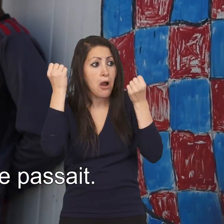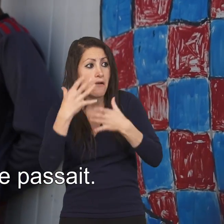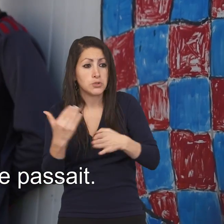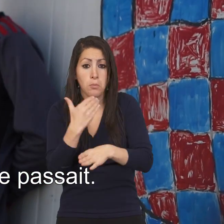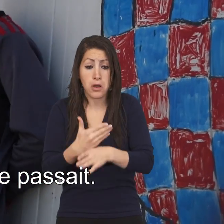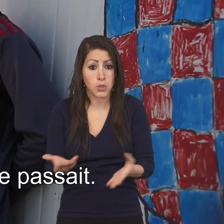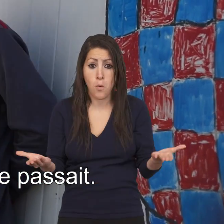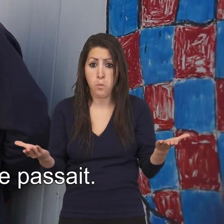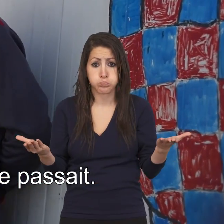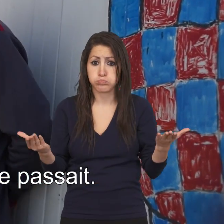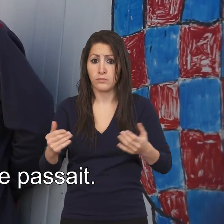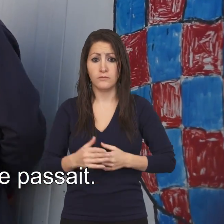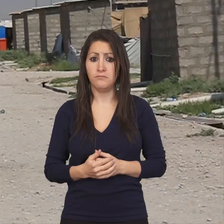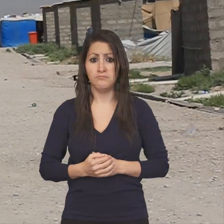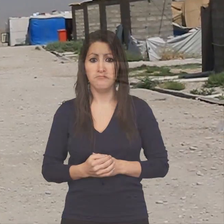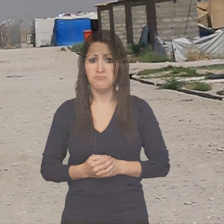ne savions pas ce qui se passait.